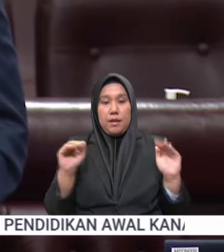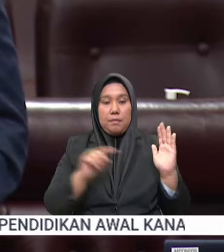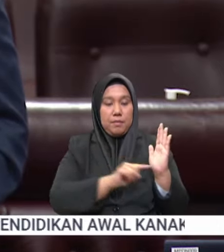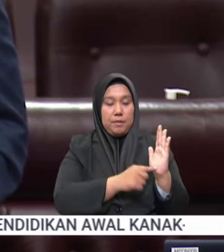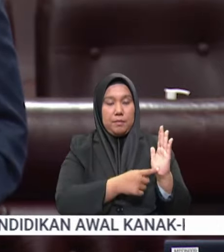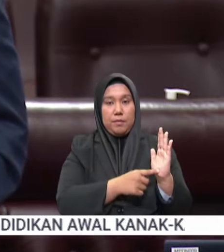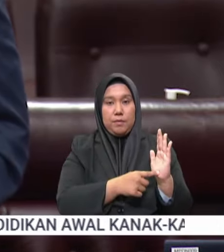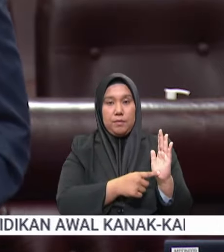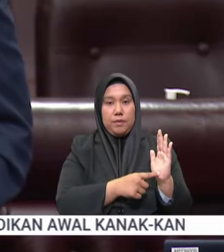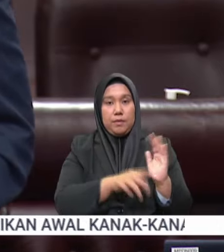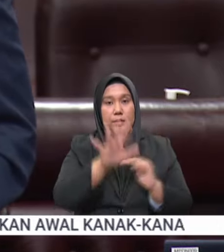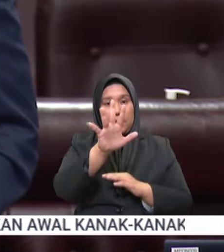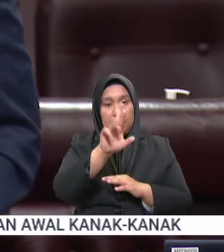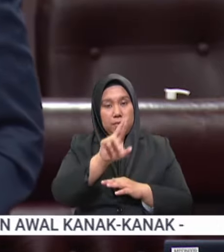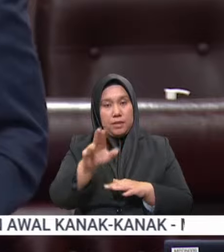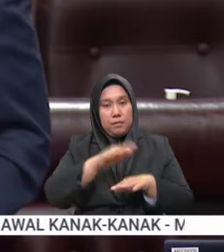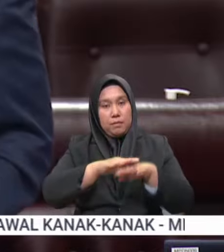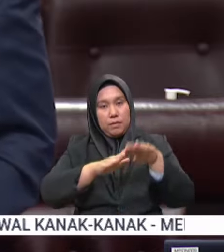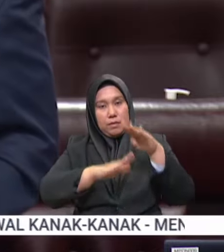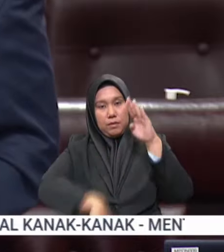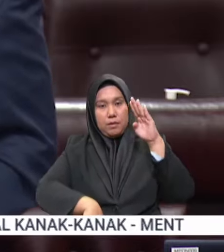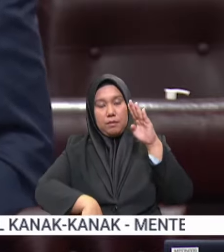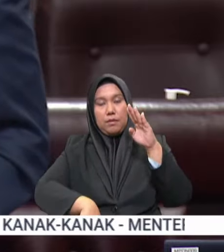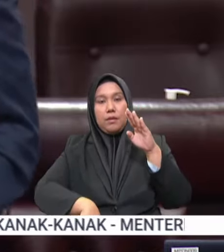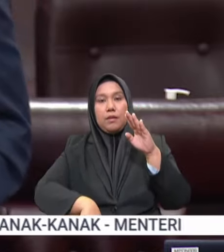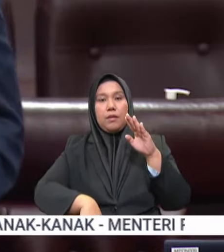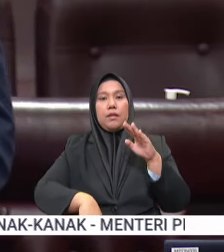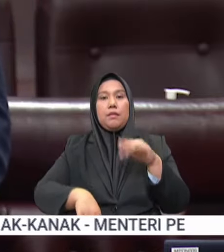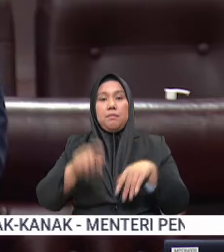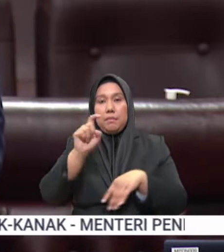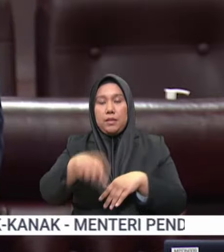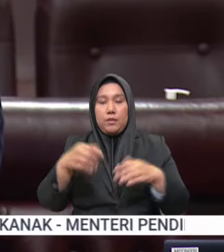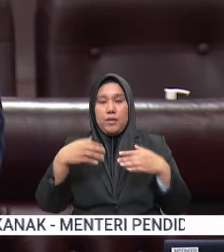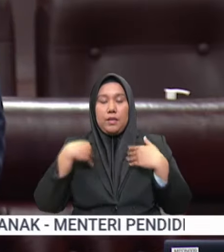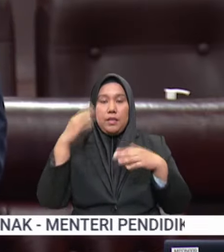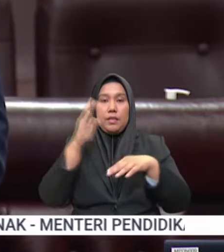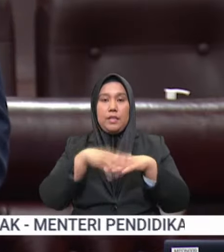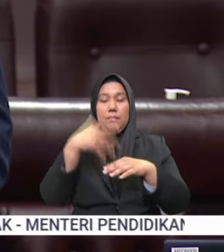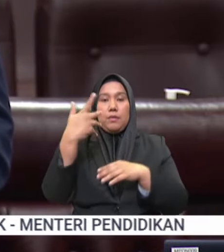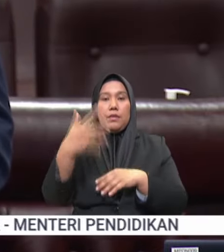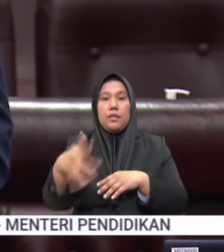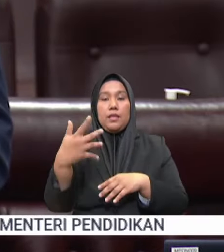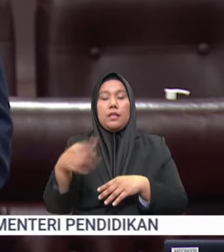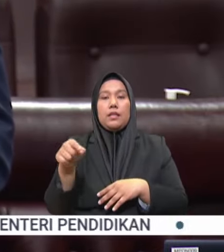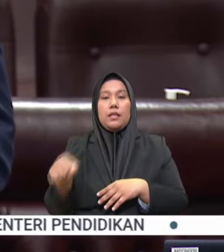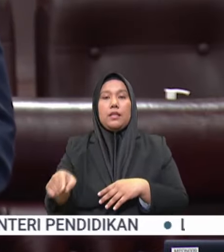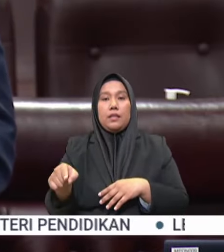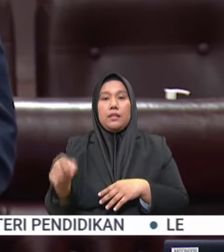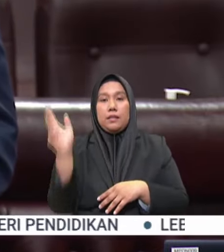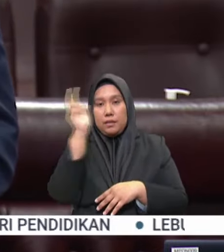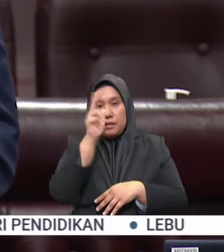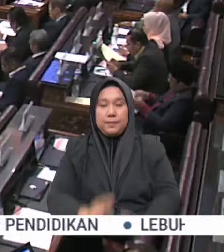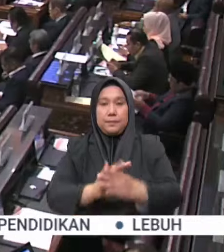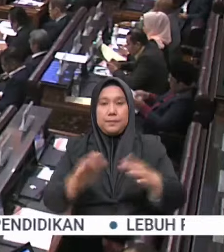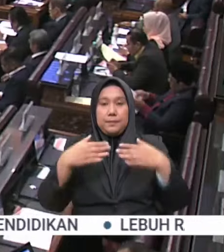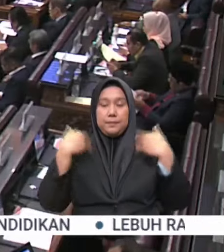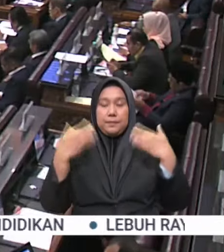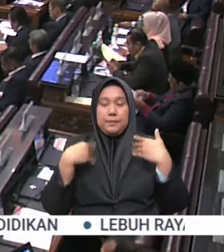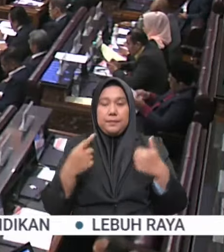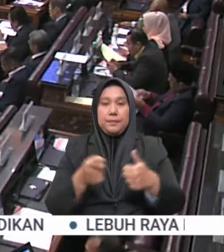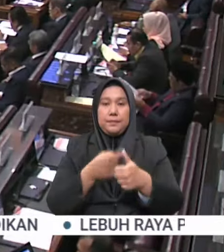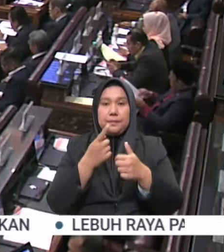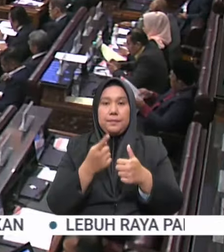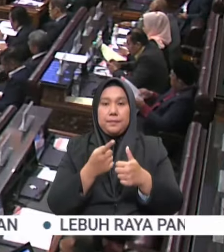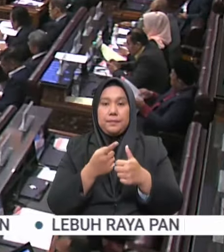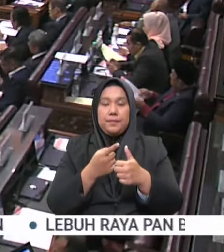yang 5,000 ke bawah itu juga ada campur tangan daripada kerajaan untuk memastikan kenaikan gaji secara berkala.